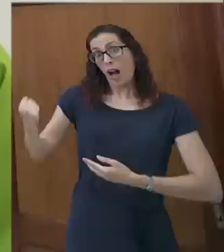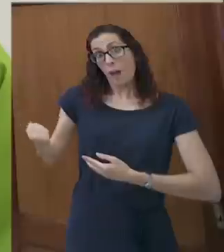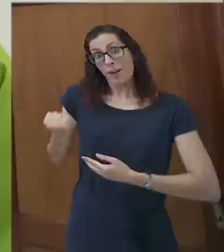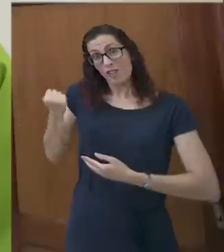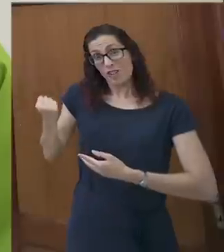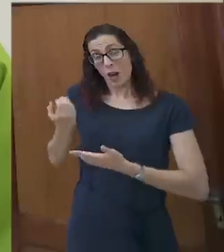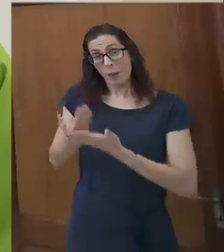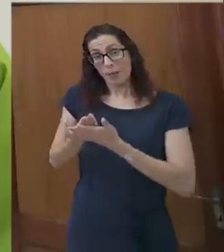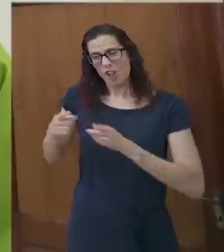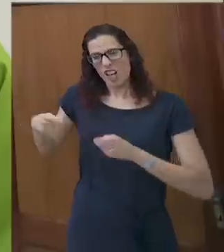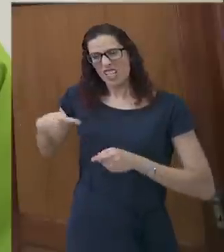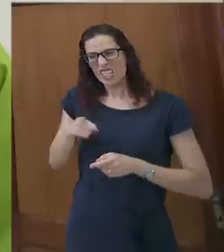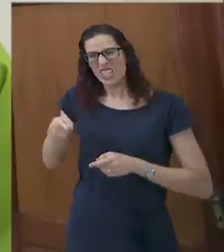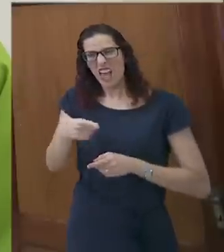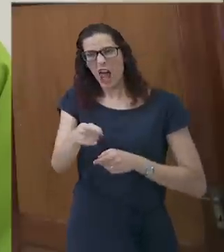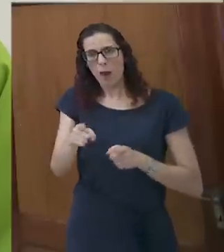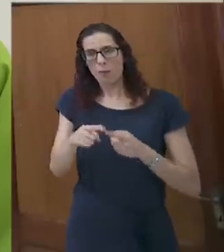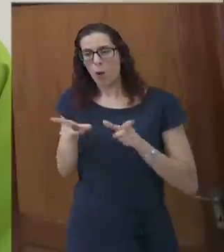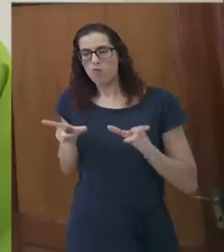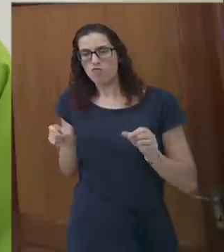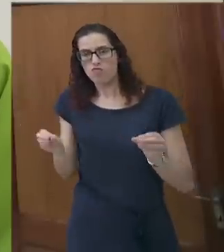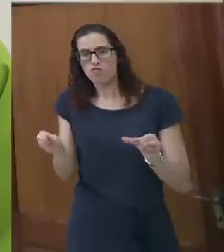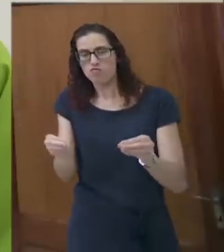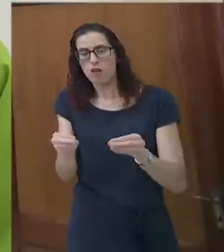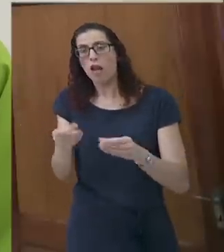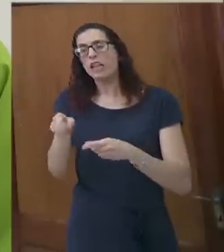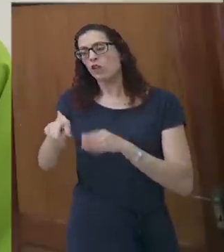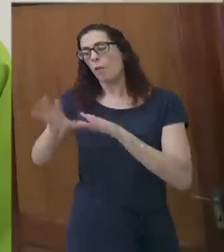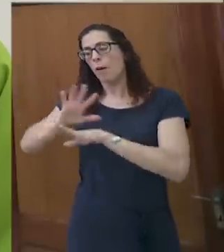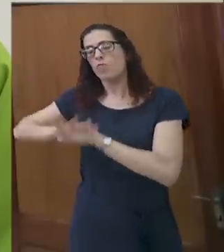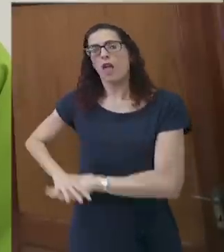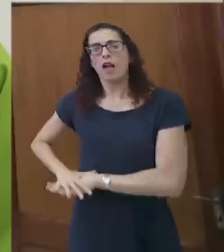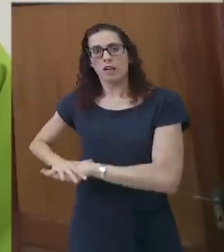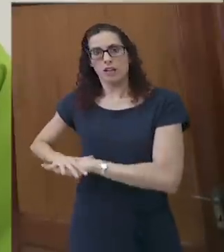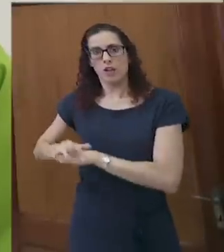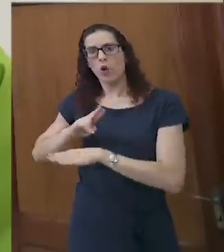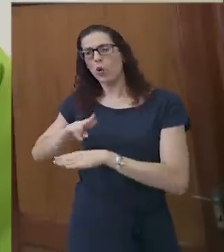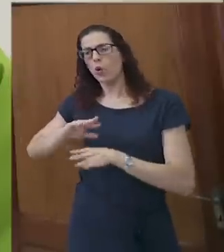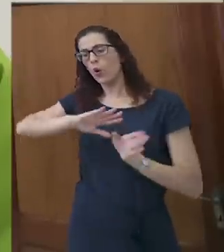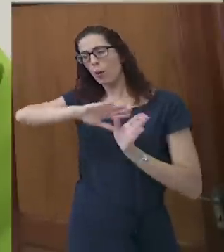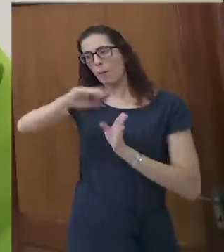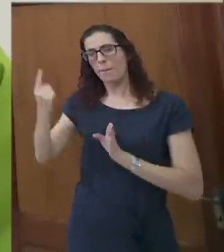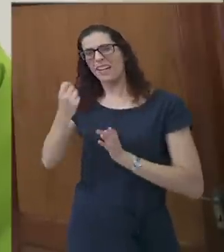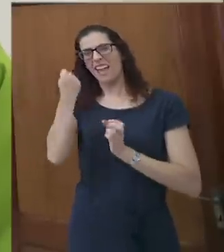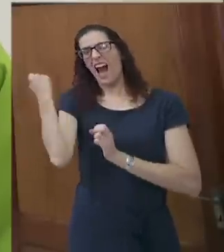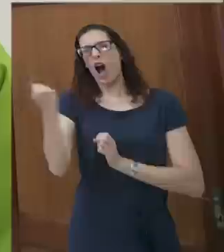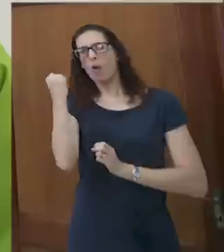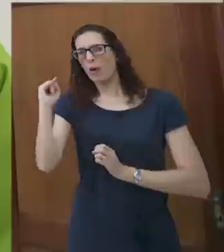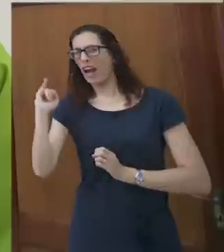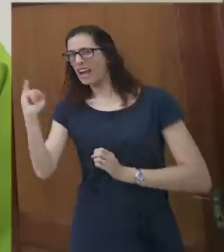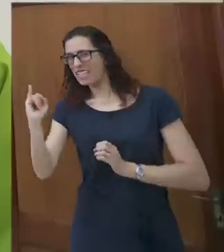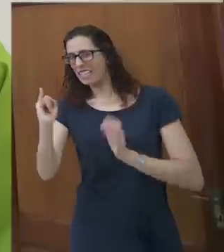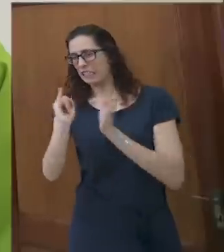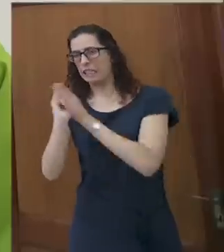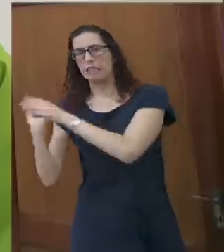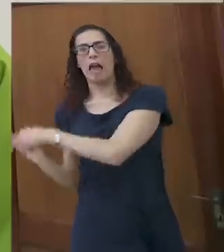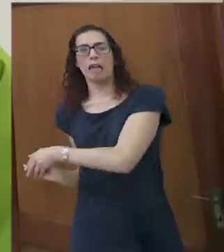tirfsu fuq sriep u skorpjuni u li telbu kull qawwa tal-għadu u ebda ħsara ma